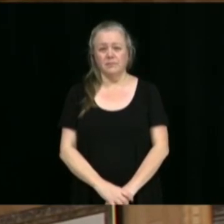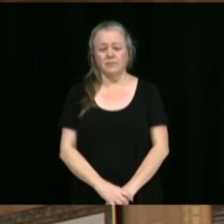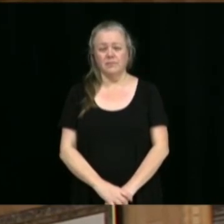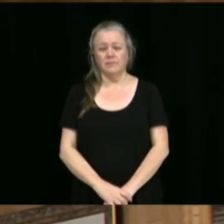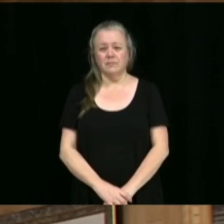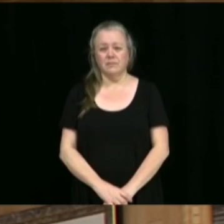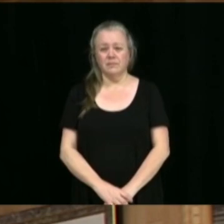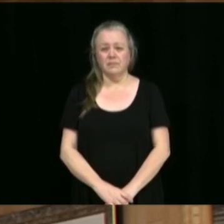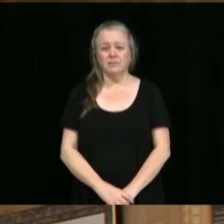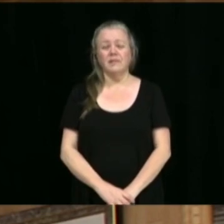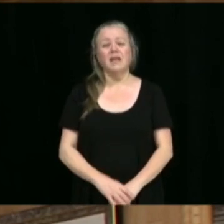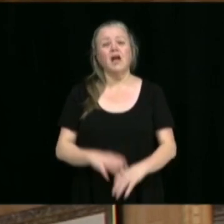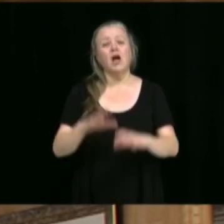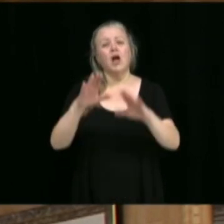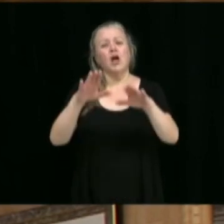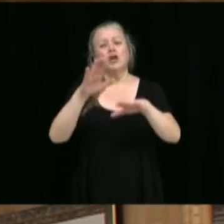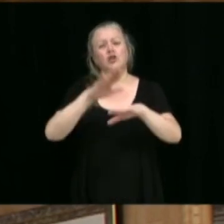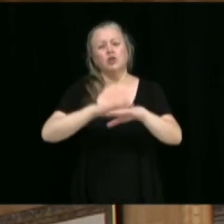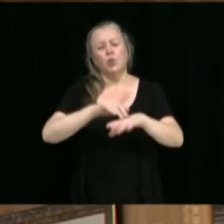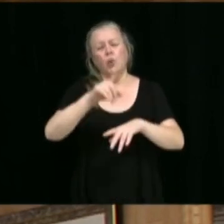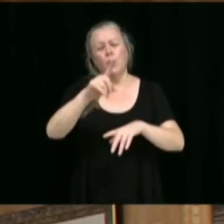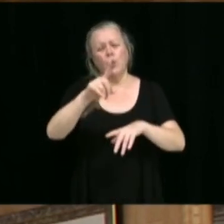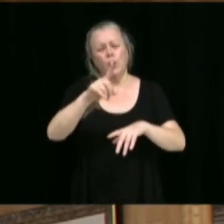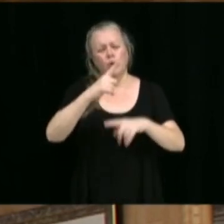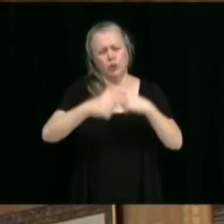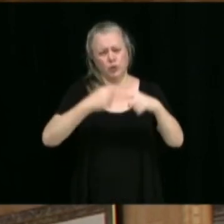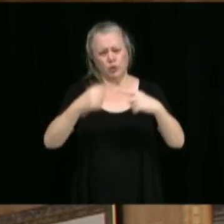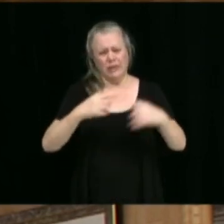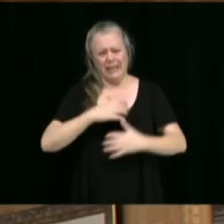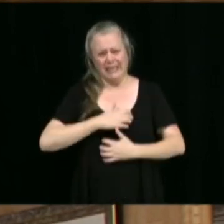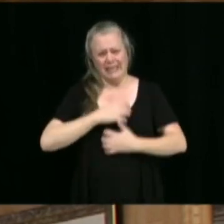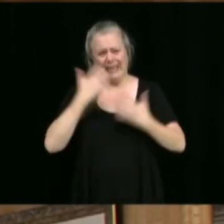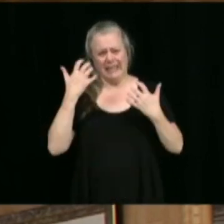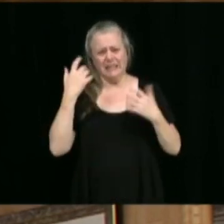Mon autre point par rapport à la crise du logement,